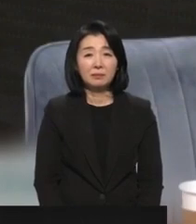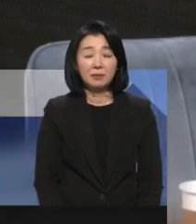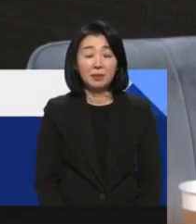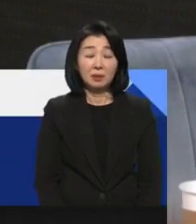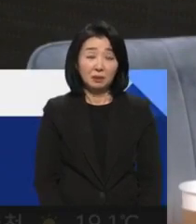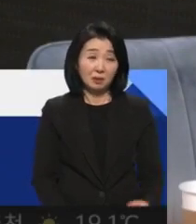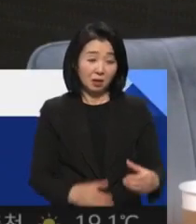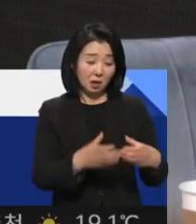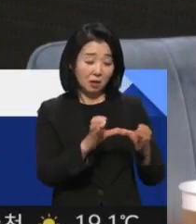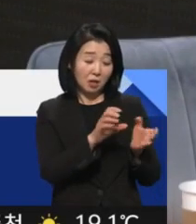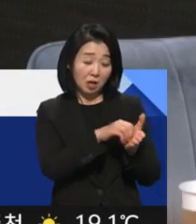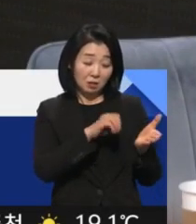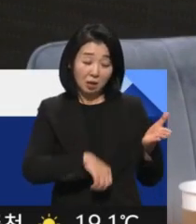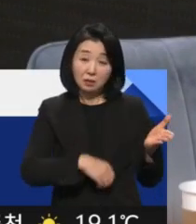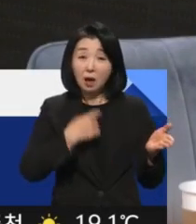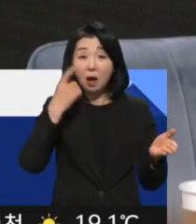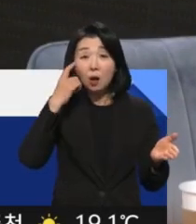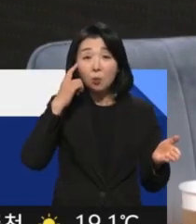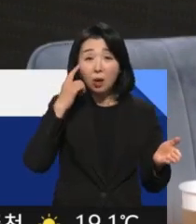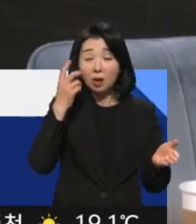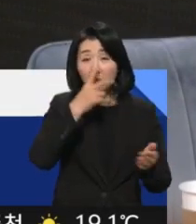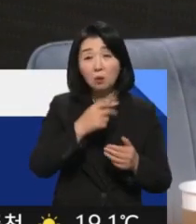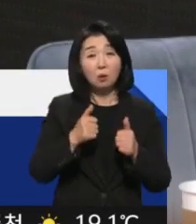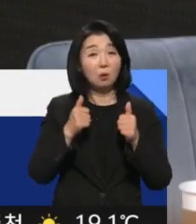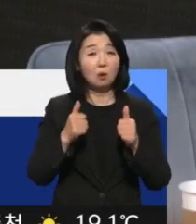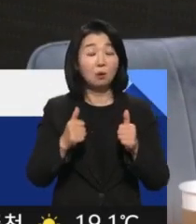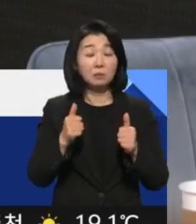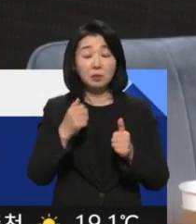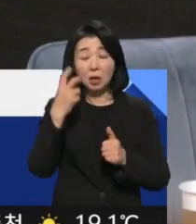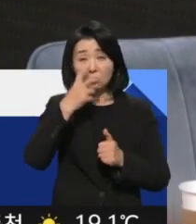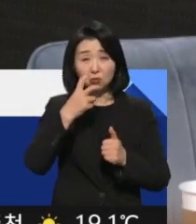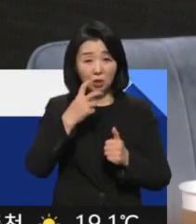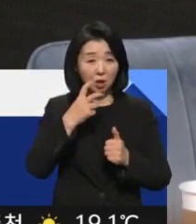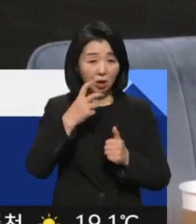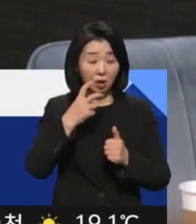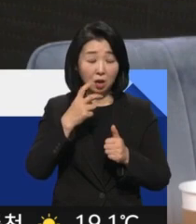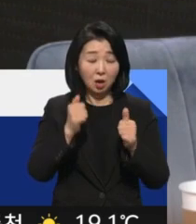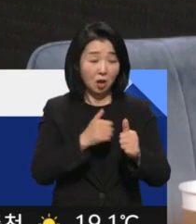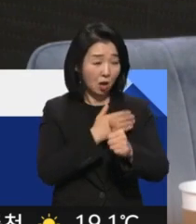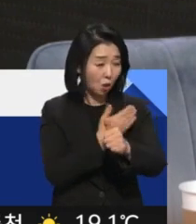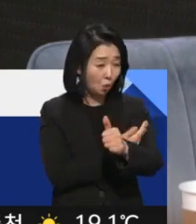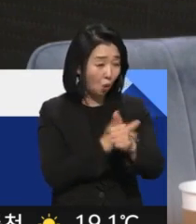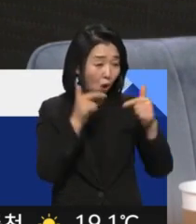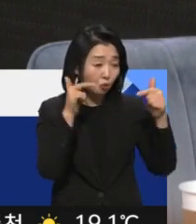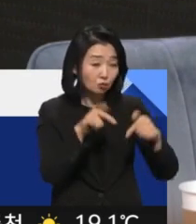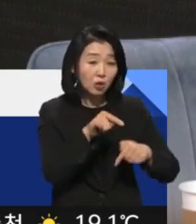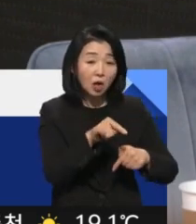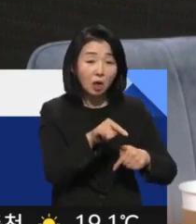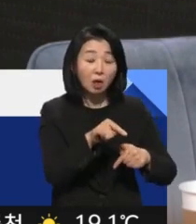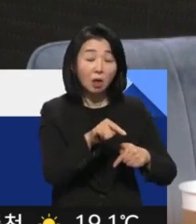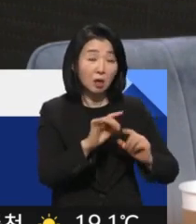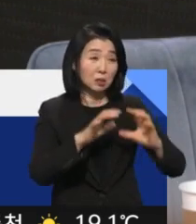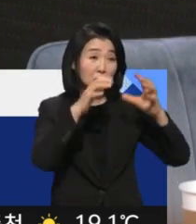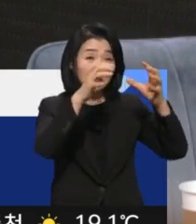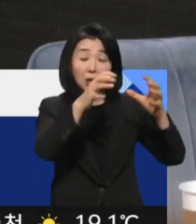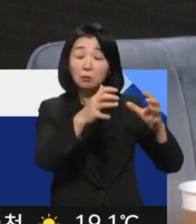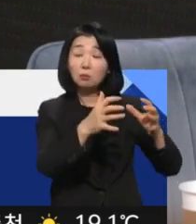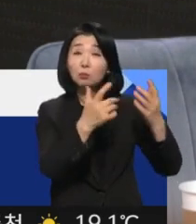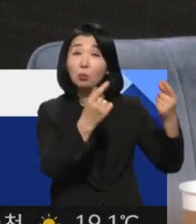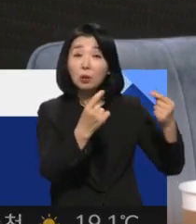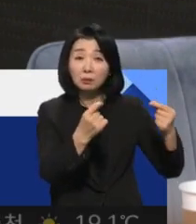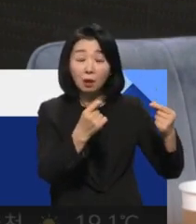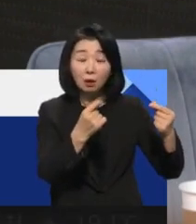탈당을 한 것은 검찰의 수사권을 축소하는 것이 시대적인 추세고 세계적인 추세다. 우리도 그렇게